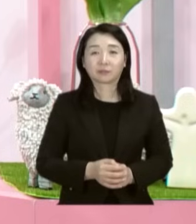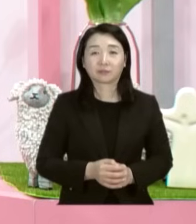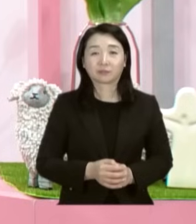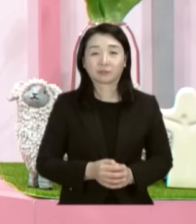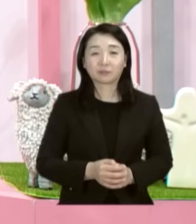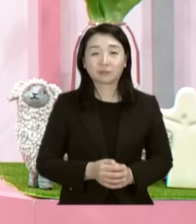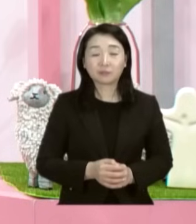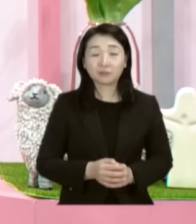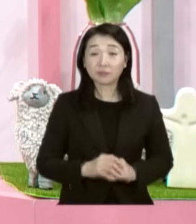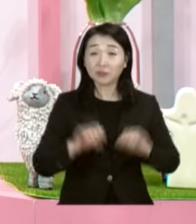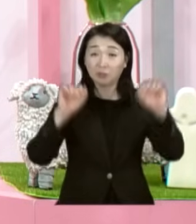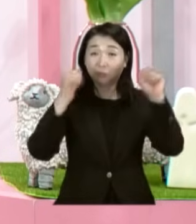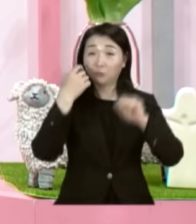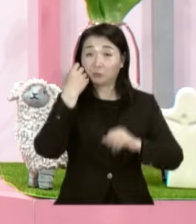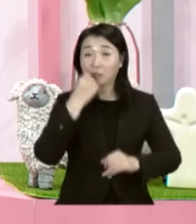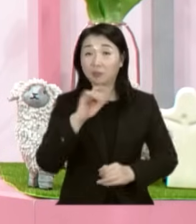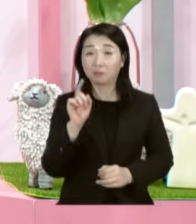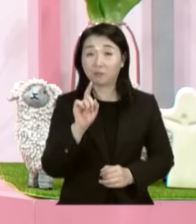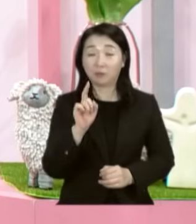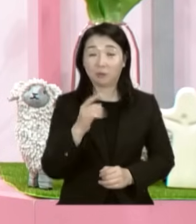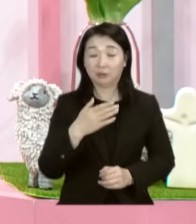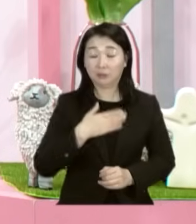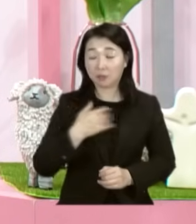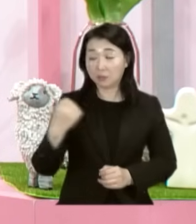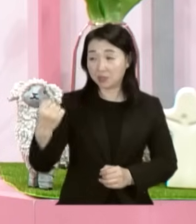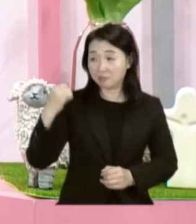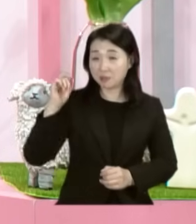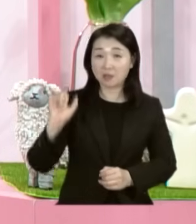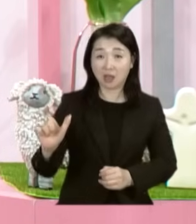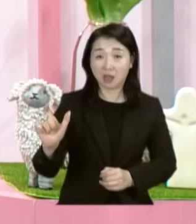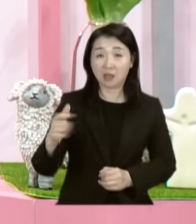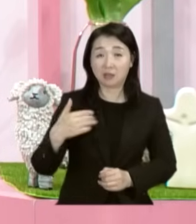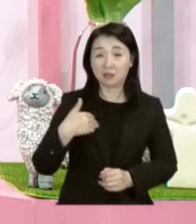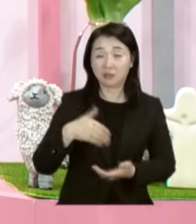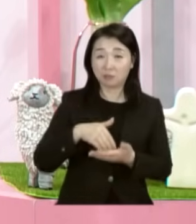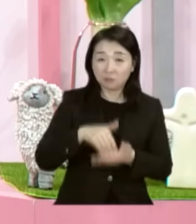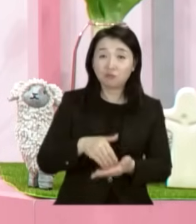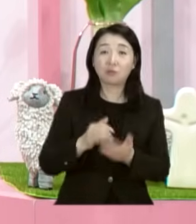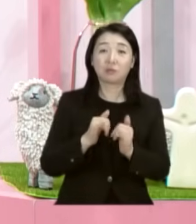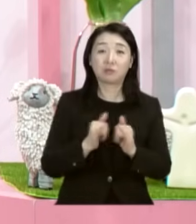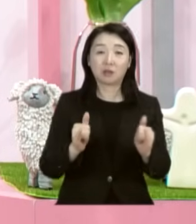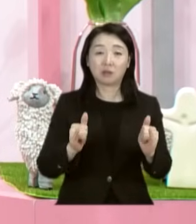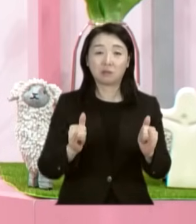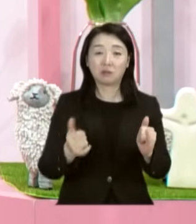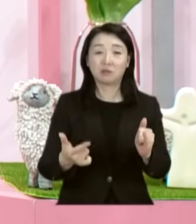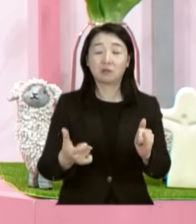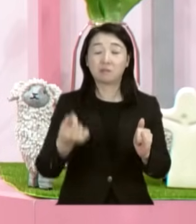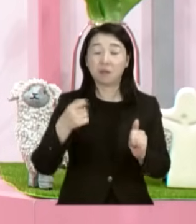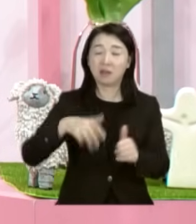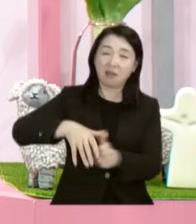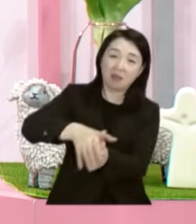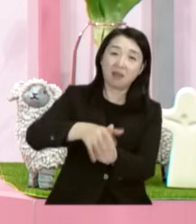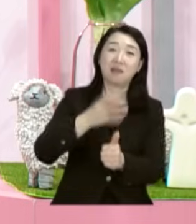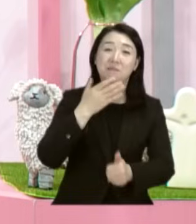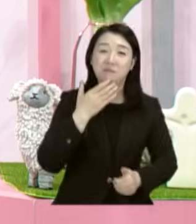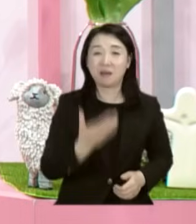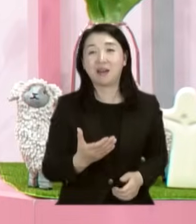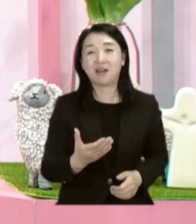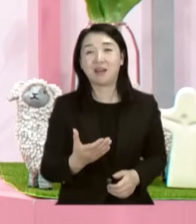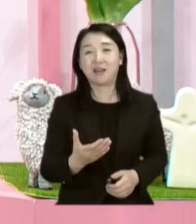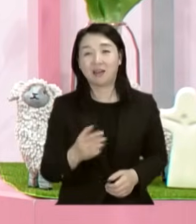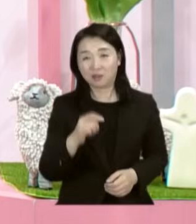주지수 매력은 내가 나보다 힘이 세고 또 나보다 무거운 사람을 손쉽게 조금 제압할 수